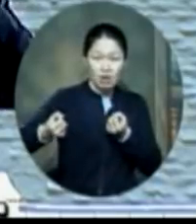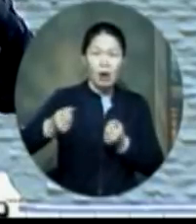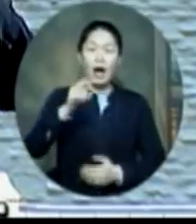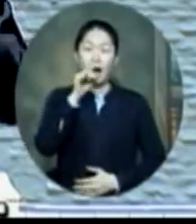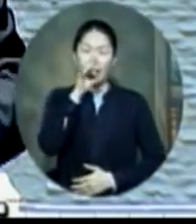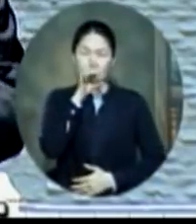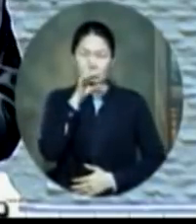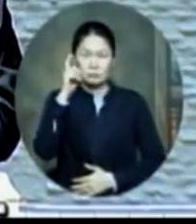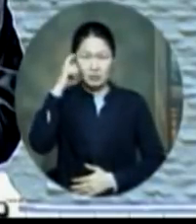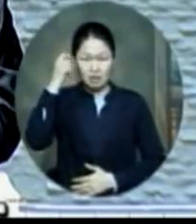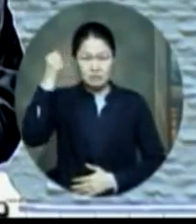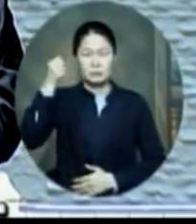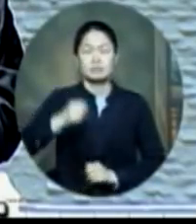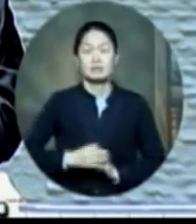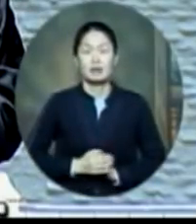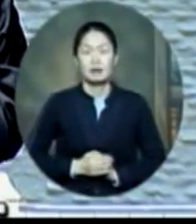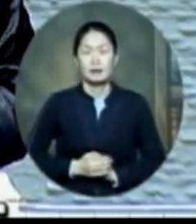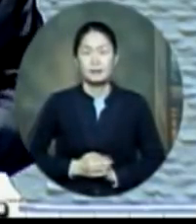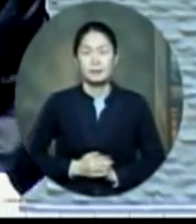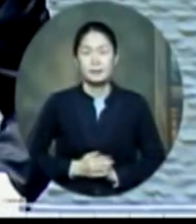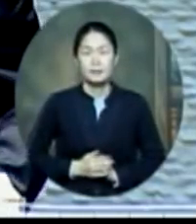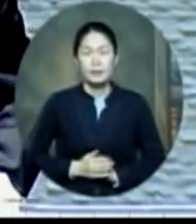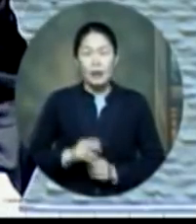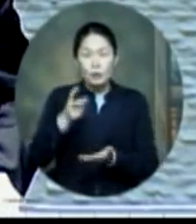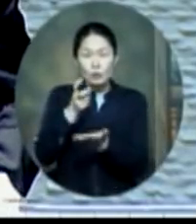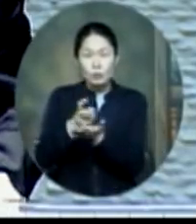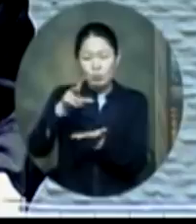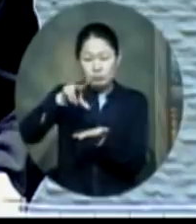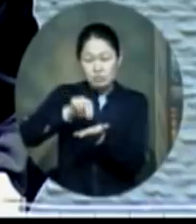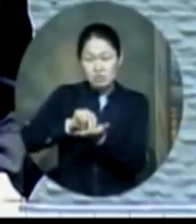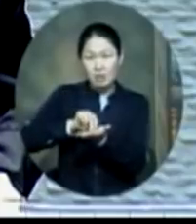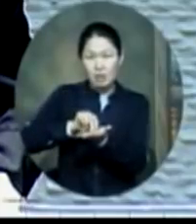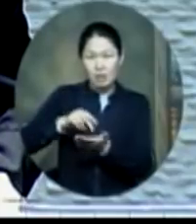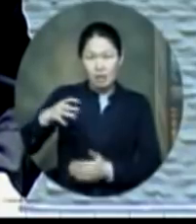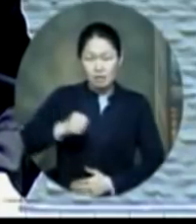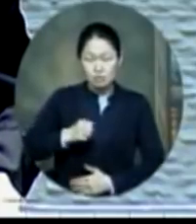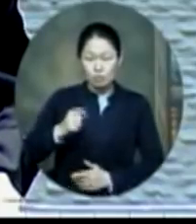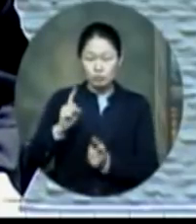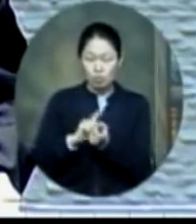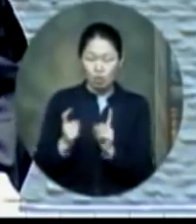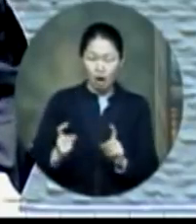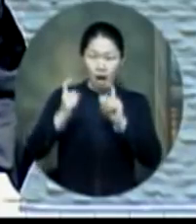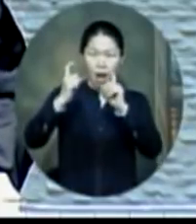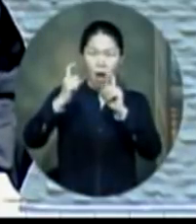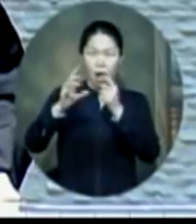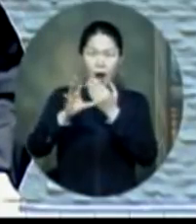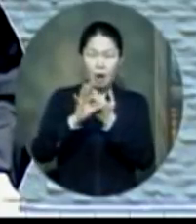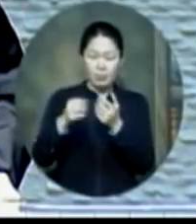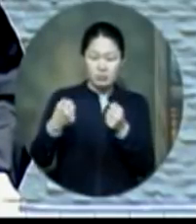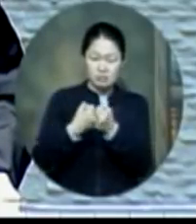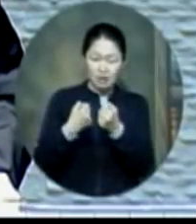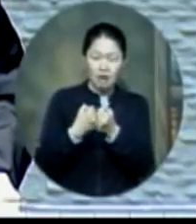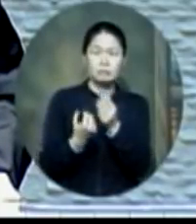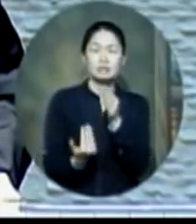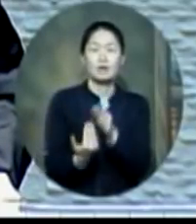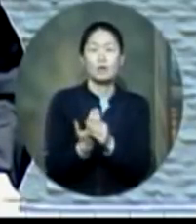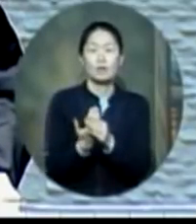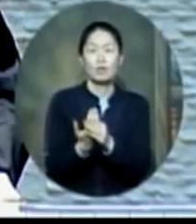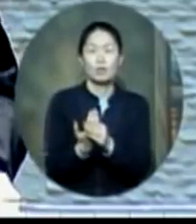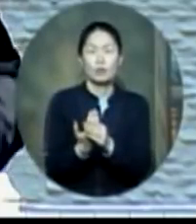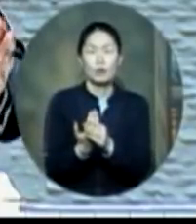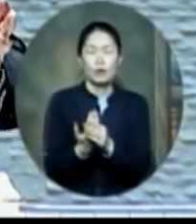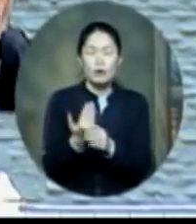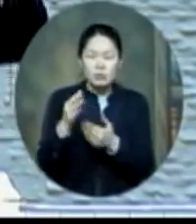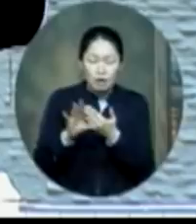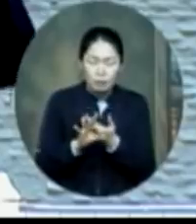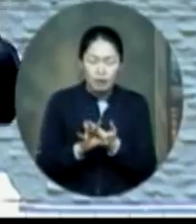분열되어서는 안 된다고 생각을 했어요. 율법 문제 가지고 논쟁을 하다가 보면 싸움이 생기게 될 수밖에 없습니다.